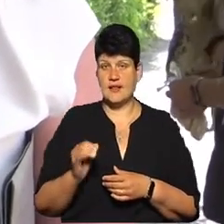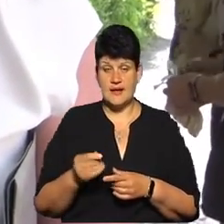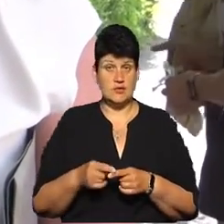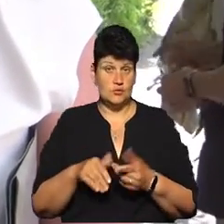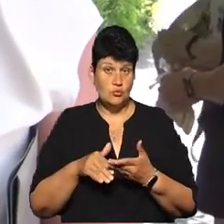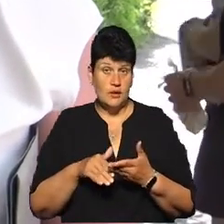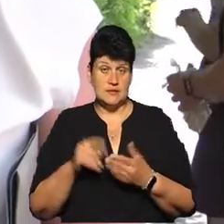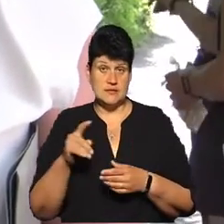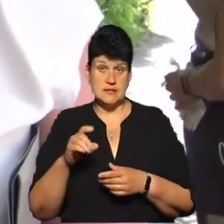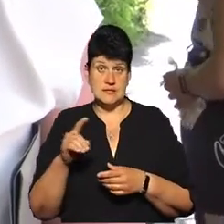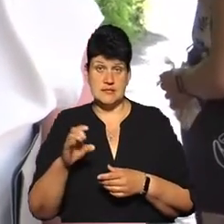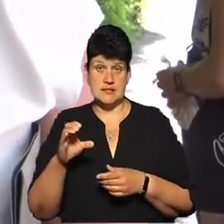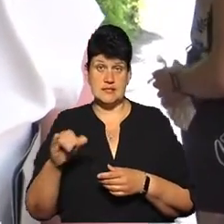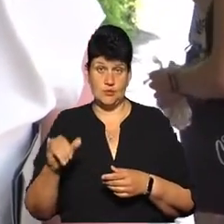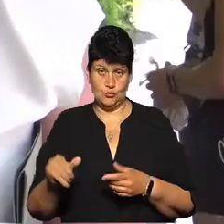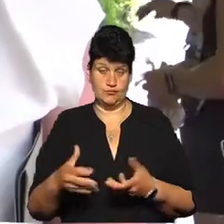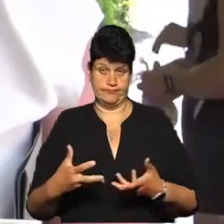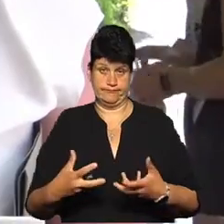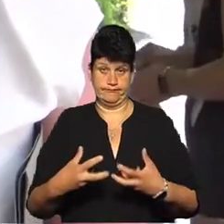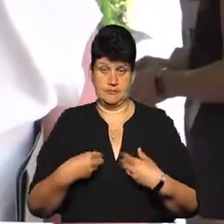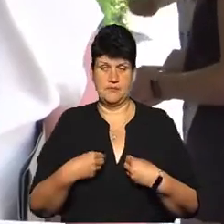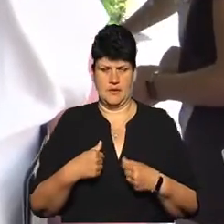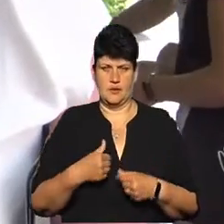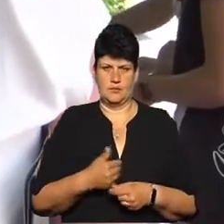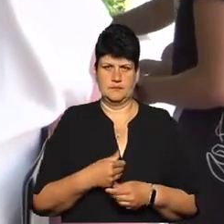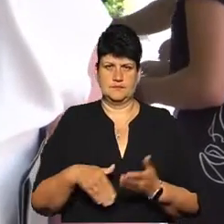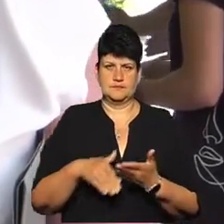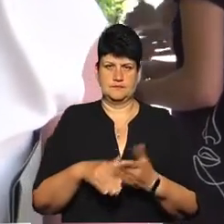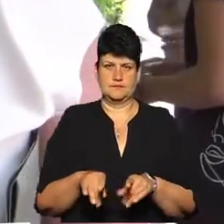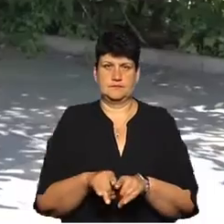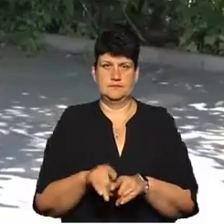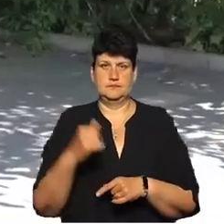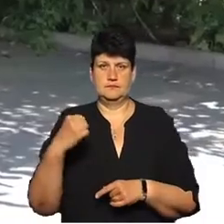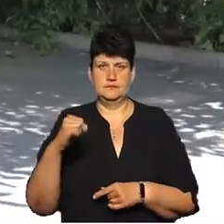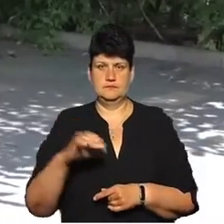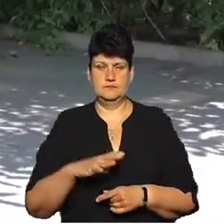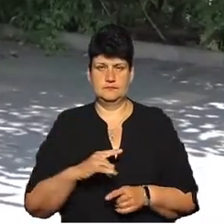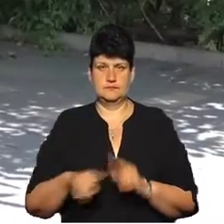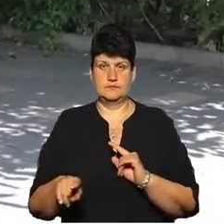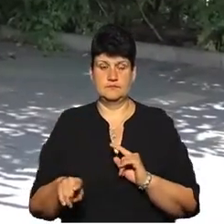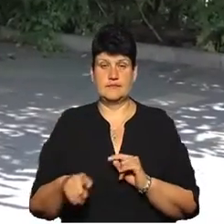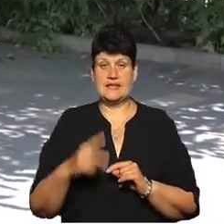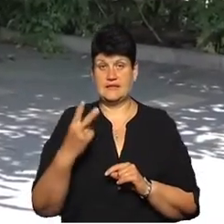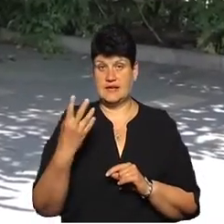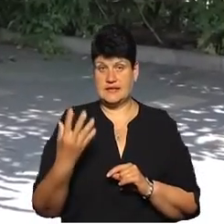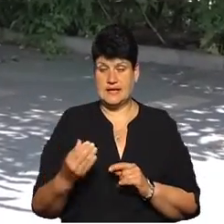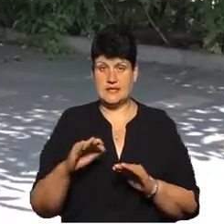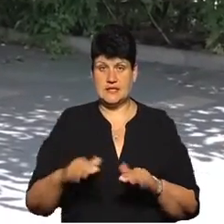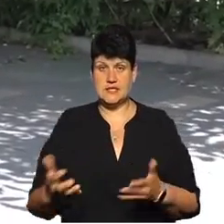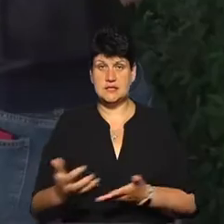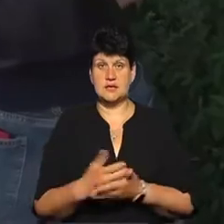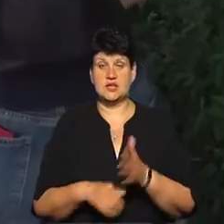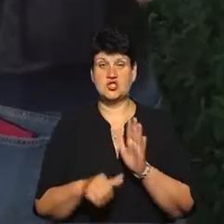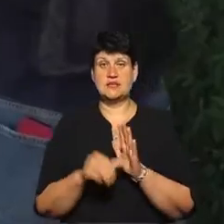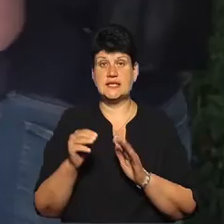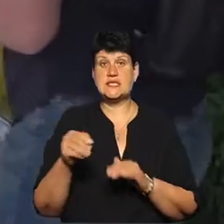хочеться допомогти також їм і нашим Збройним силам, щоб скоріше перемога була. За два дні діти зібрали майже 6